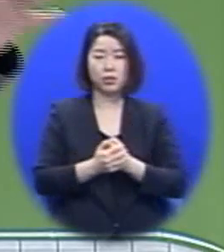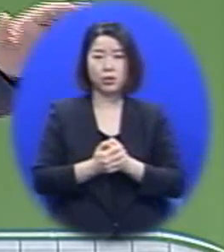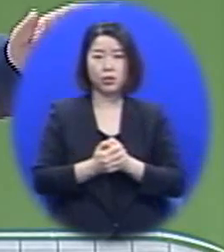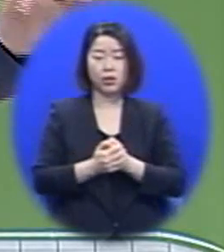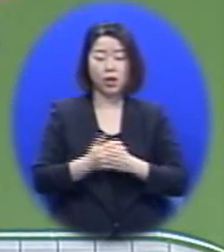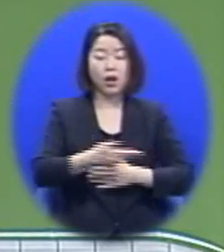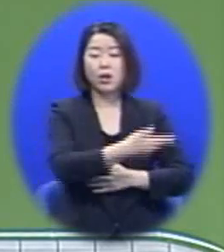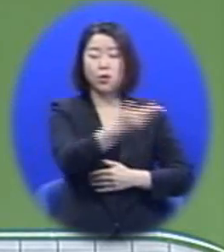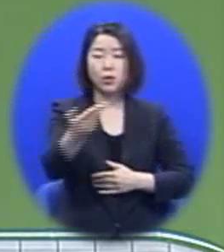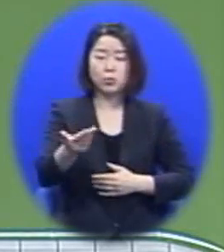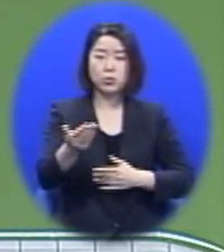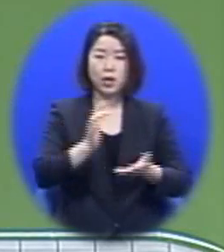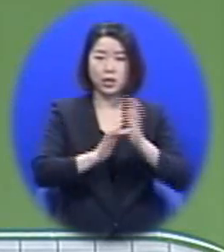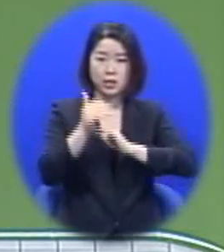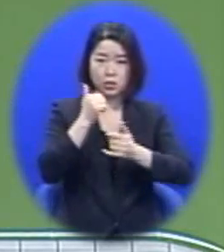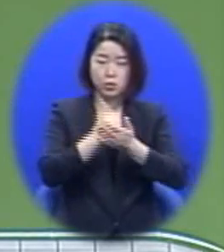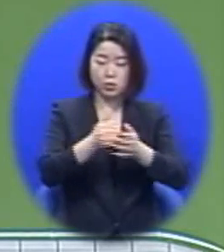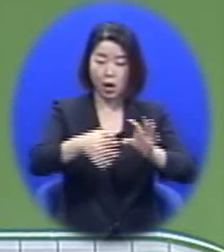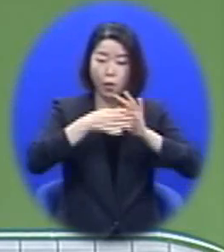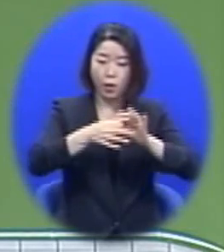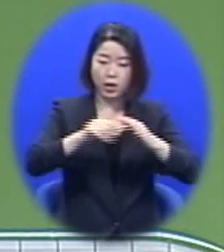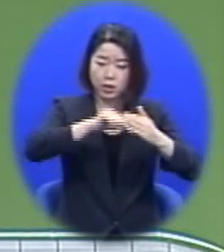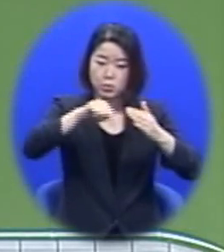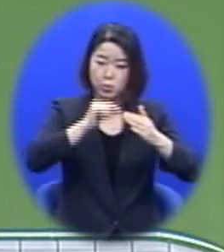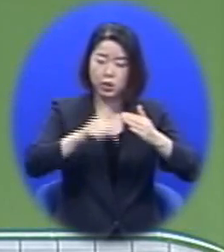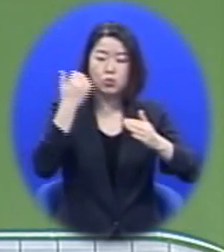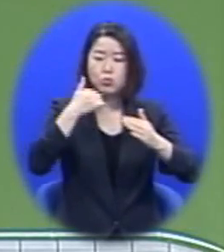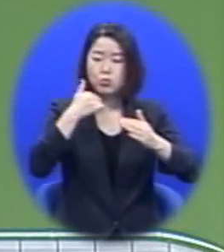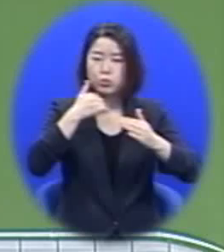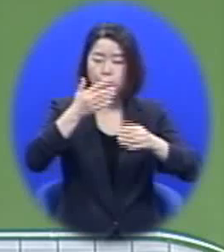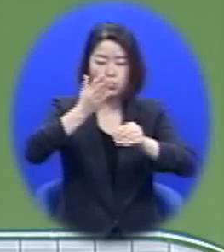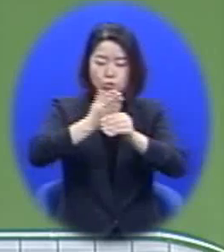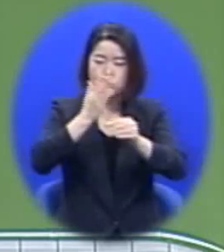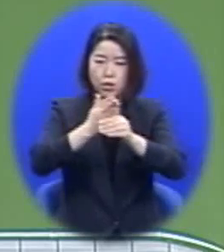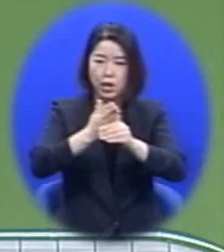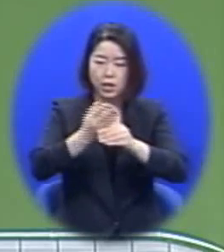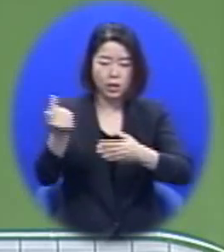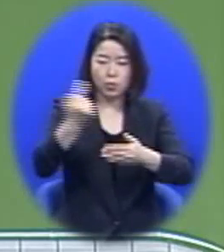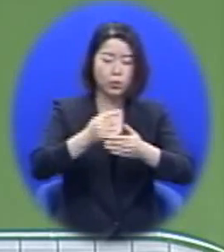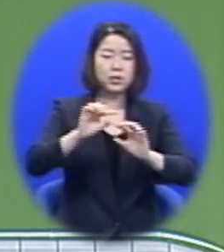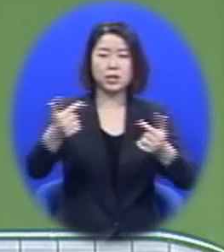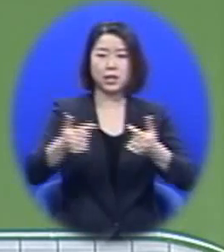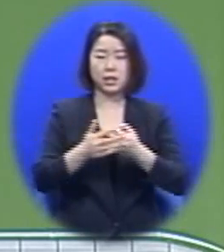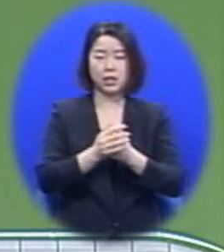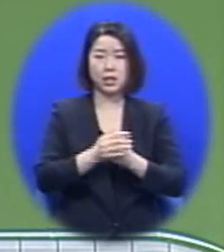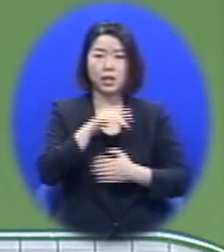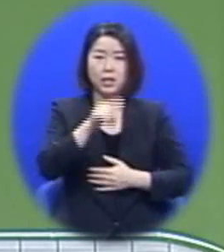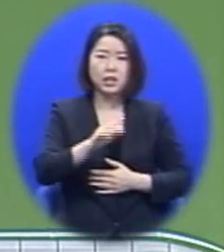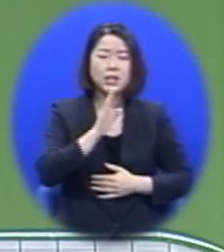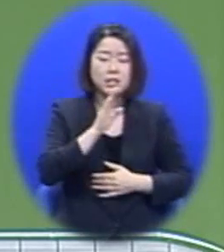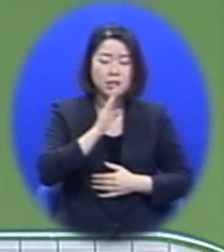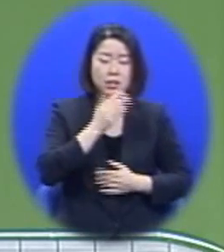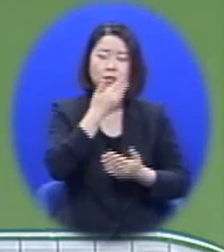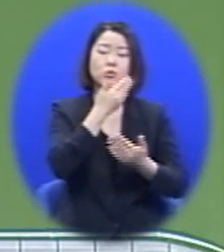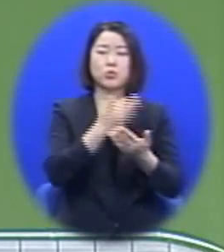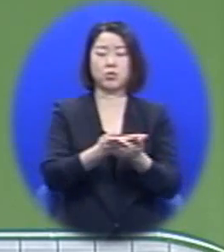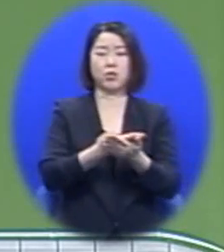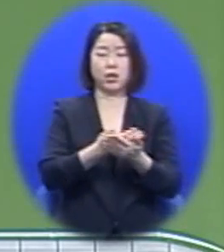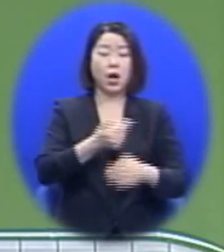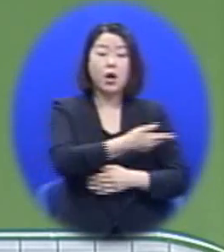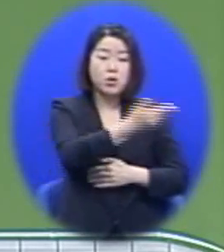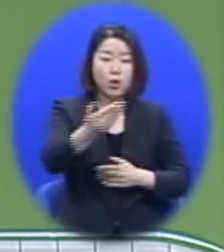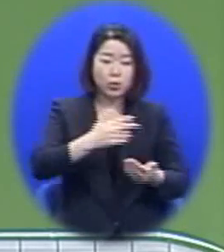누구도 중간에 개입할 여지가 없습니다. 이것이 진짜여야 돼요. 여러분이 주님 안에